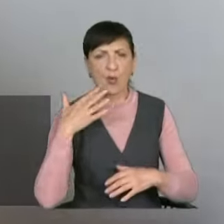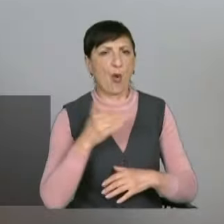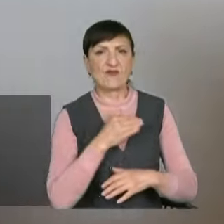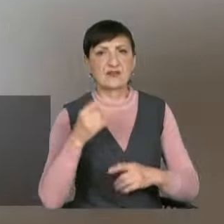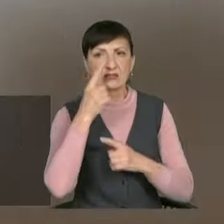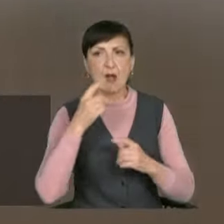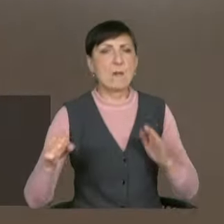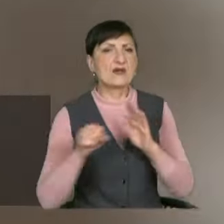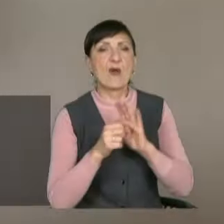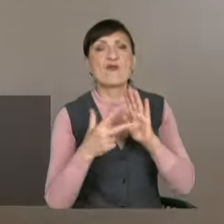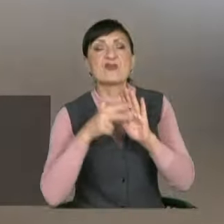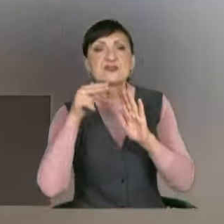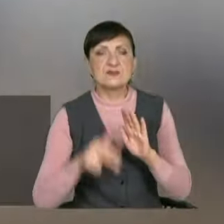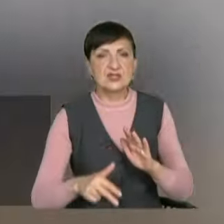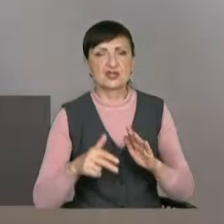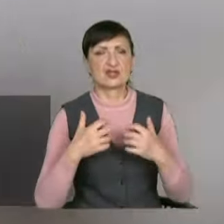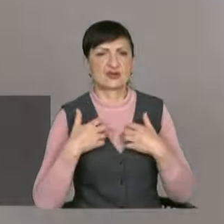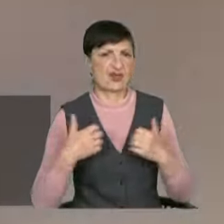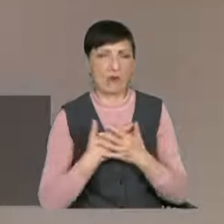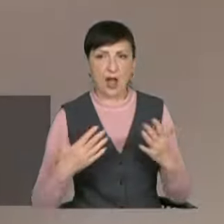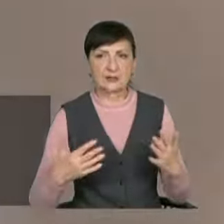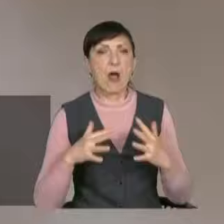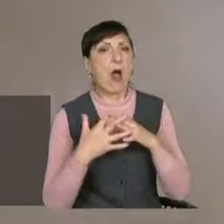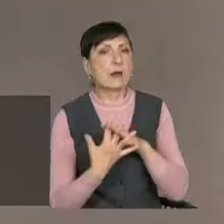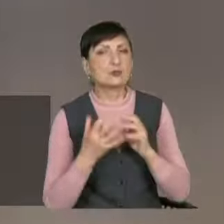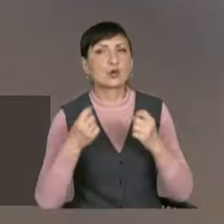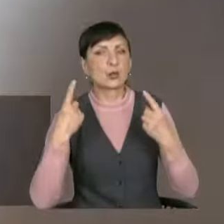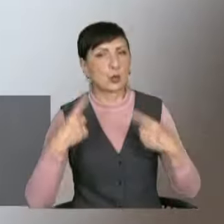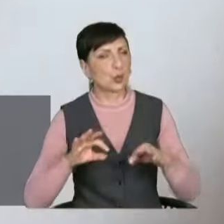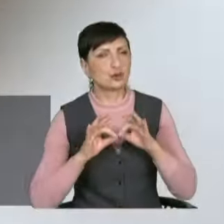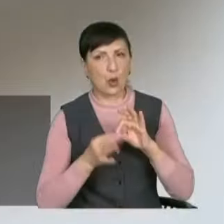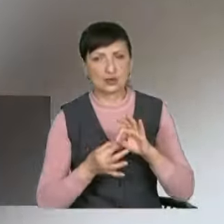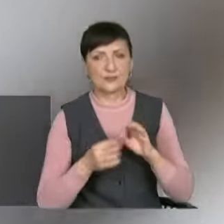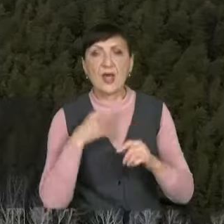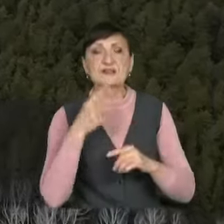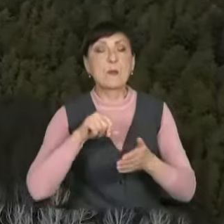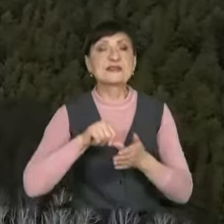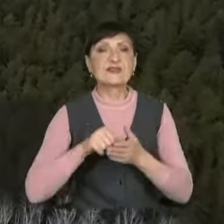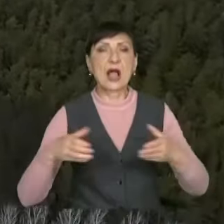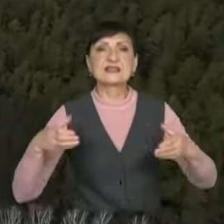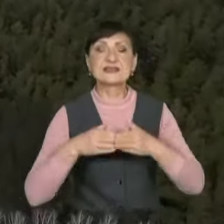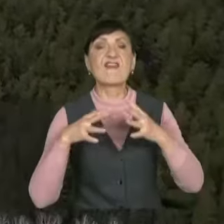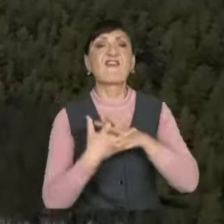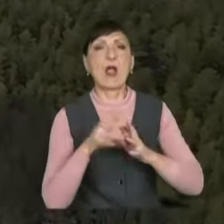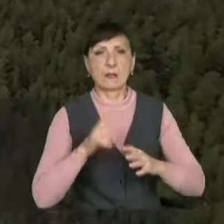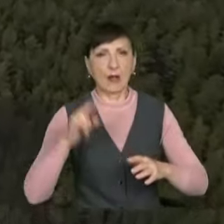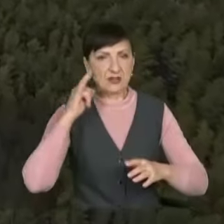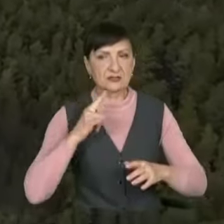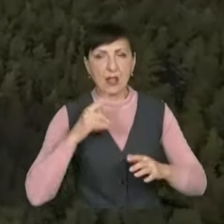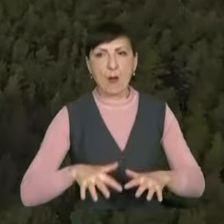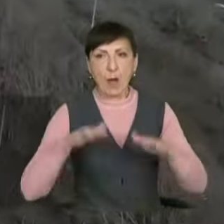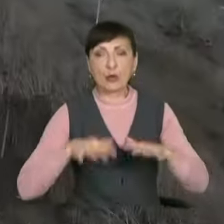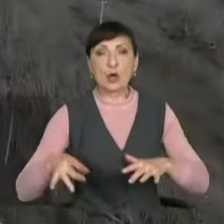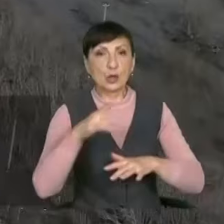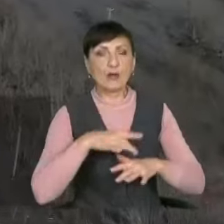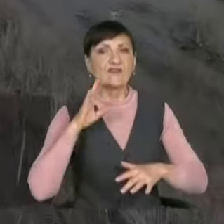данным, погибло 8 тысяч голов скота, то с аграриями дела обстоят немного сложнее. По словам представителей Ассоциации фермеров Казахстана, в подтопленных